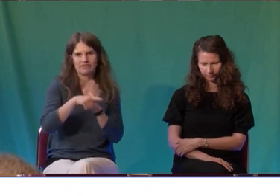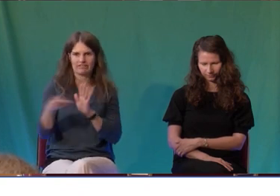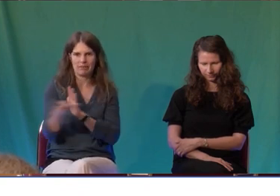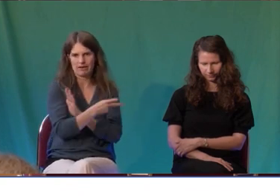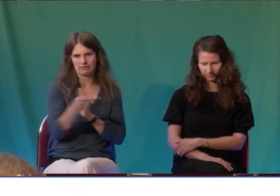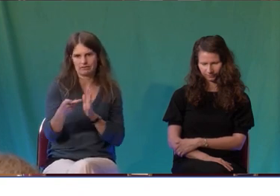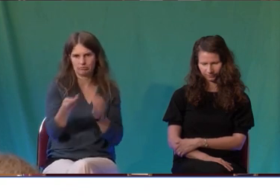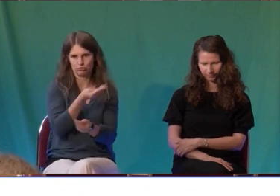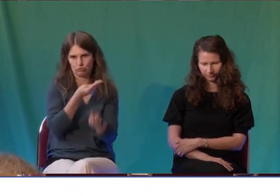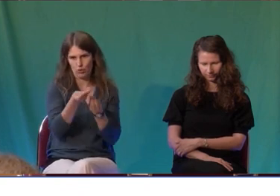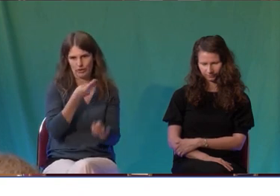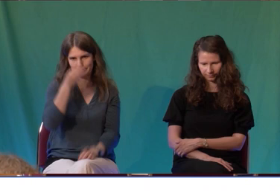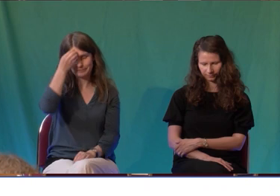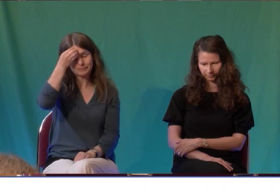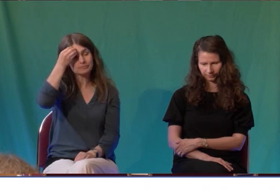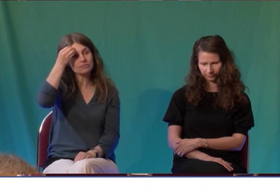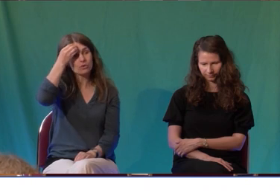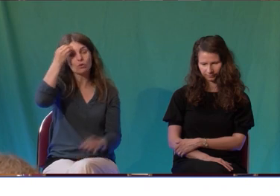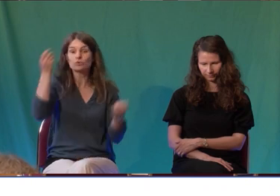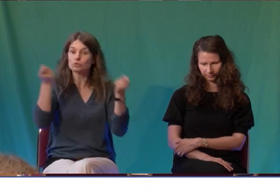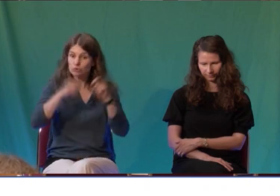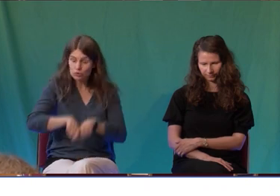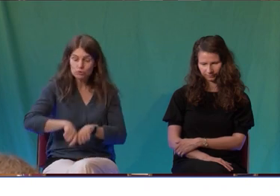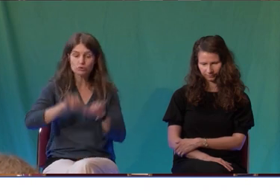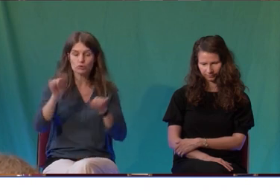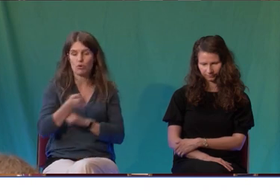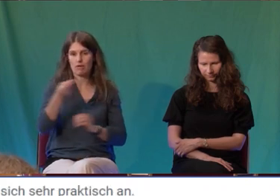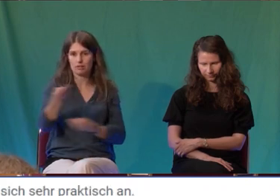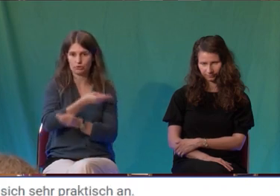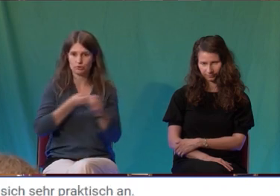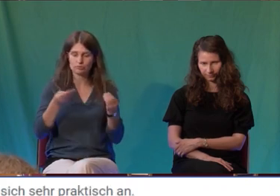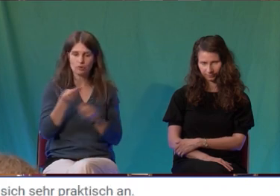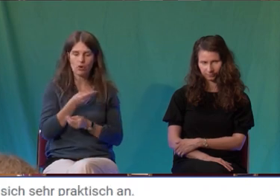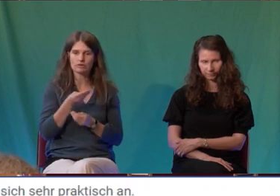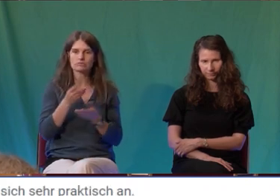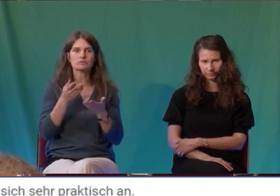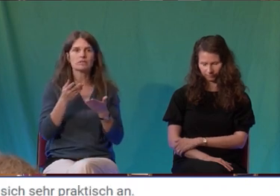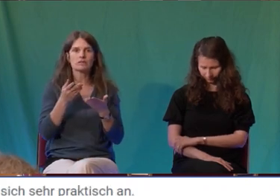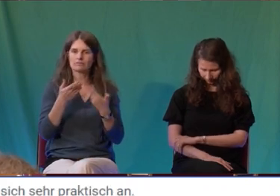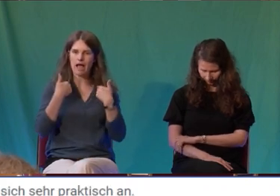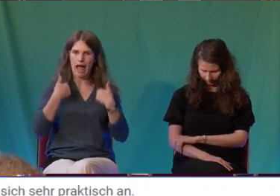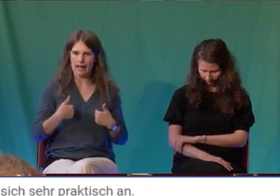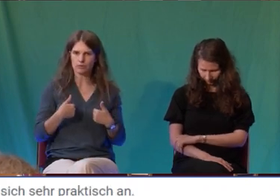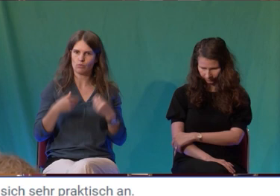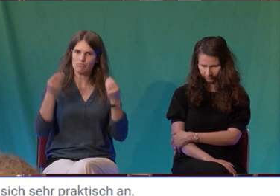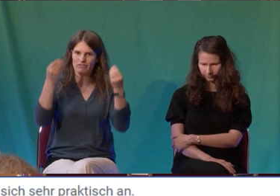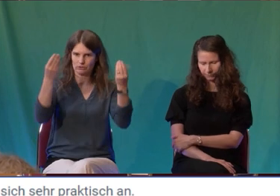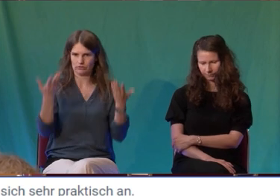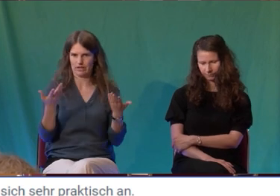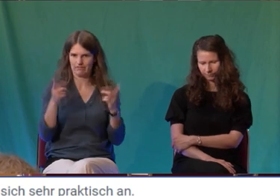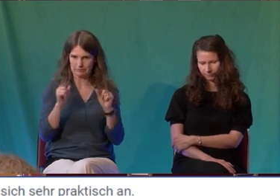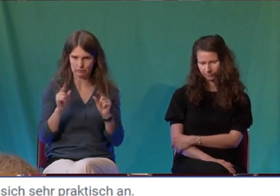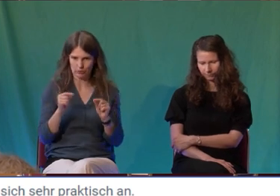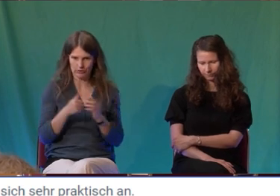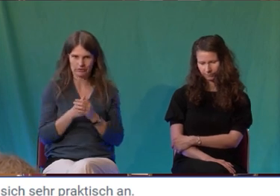Schluss sind wir noch mal auf das Thema professionelle Haltung zu sprechen gekommen und haben uns noch mal zu dem Thema